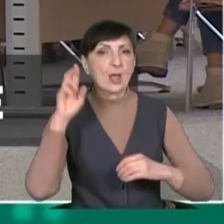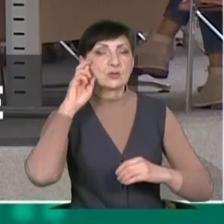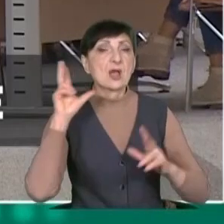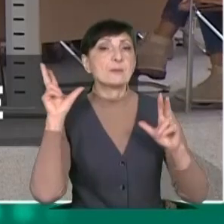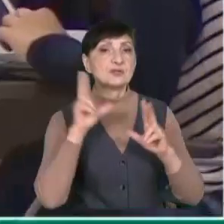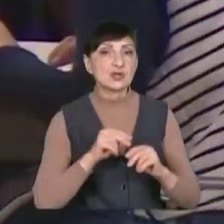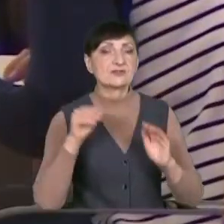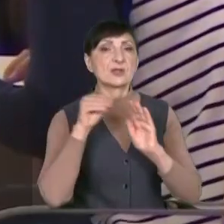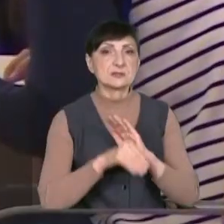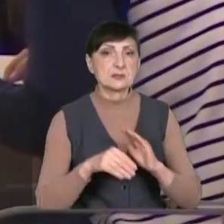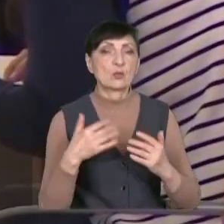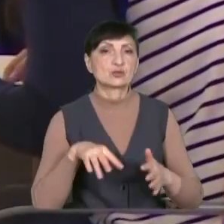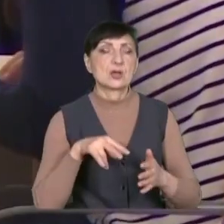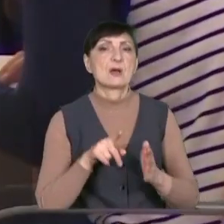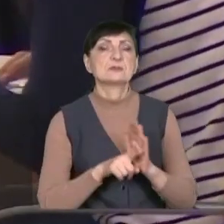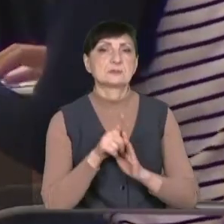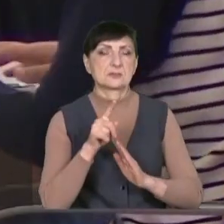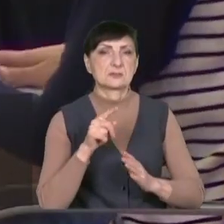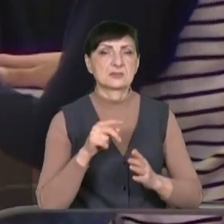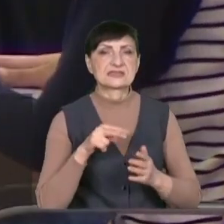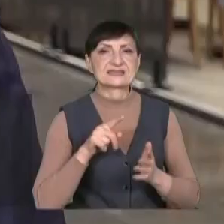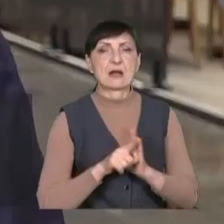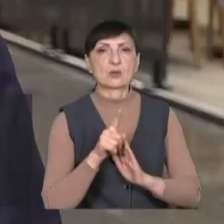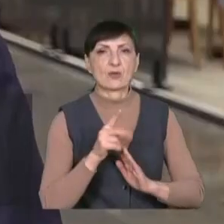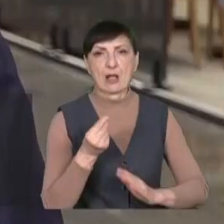обещает вносить гарантированный стартовый капитал.